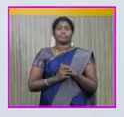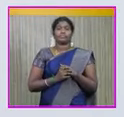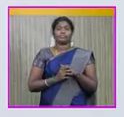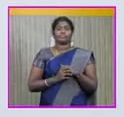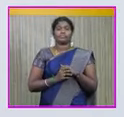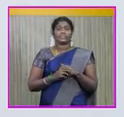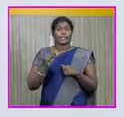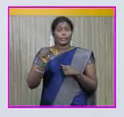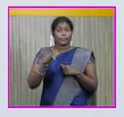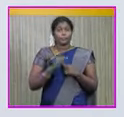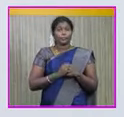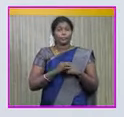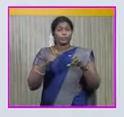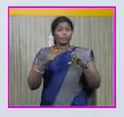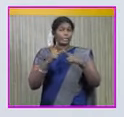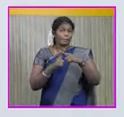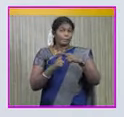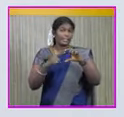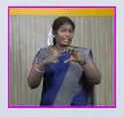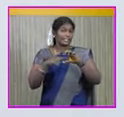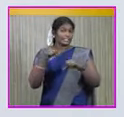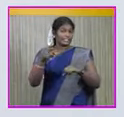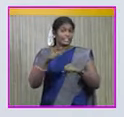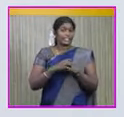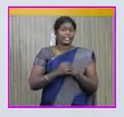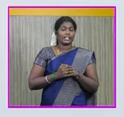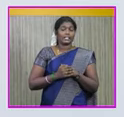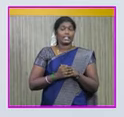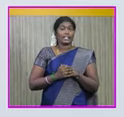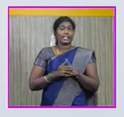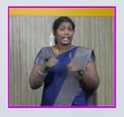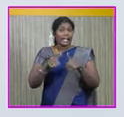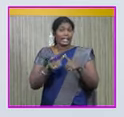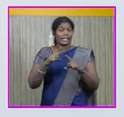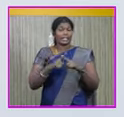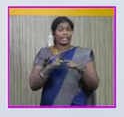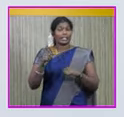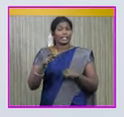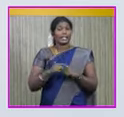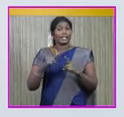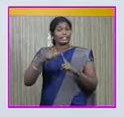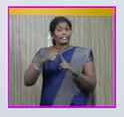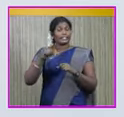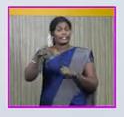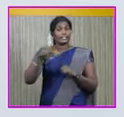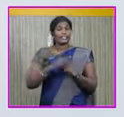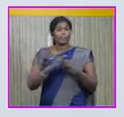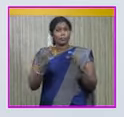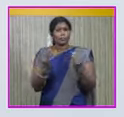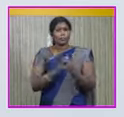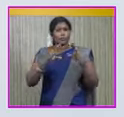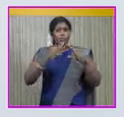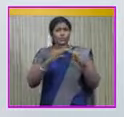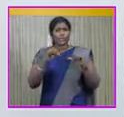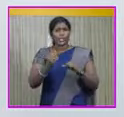புள்ளி இயில் அமையும் கோணம், கோணம் இ ப்ளஸ் கோணம் ஏ ப்ளஸ் கோணம் டி, இந்த மூன்று கோணங்களின் கூடுதல் வந்து